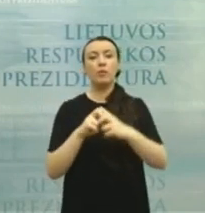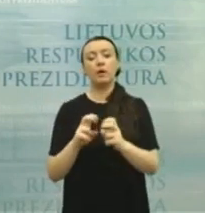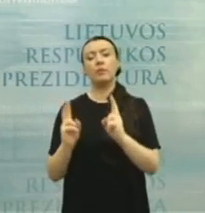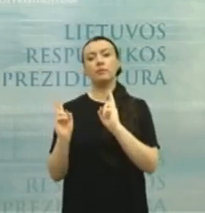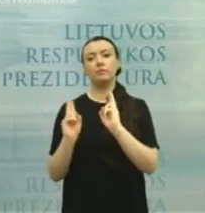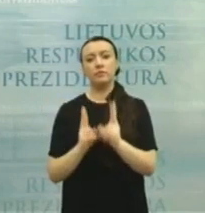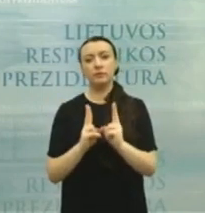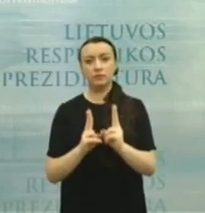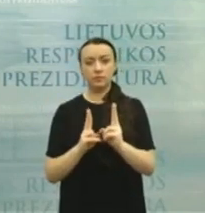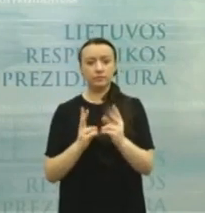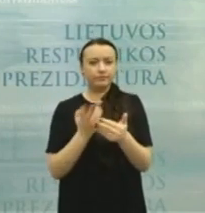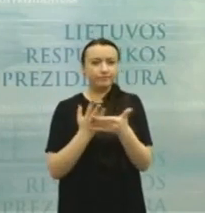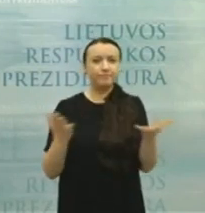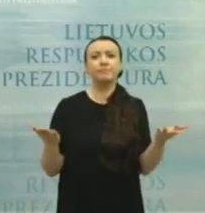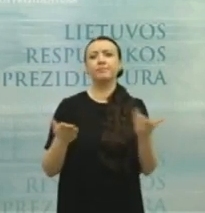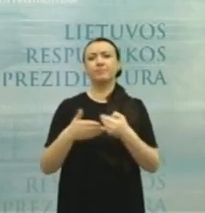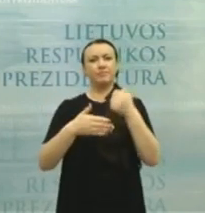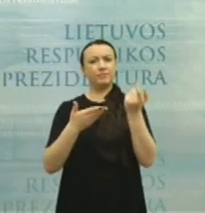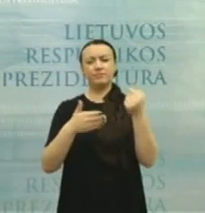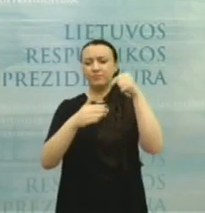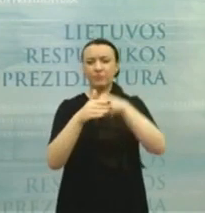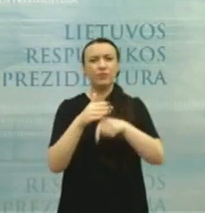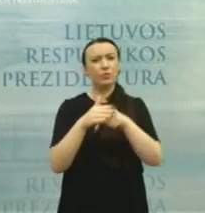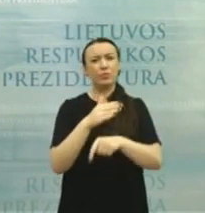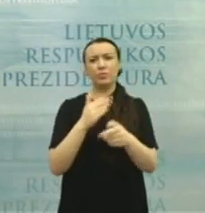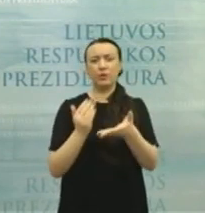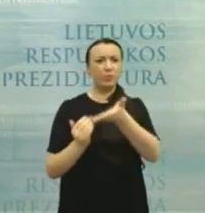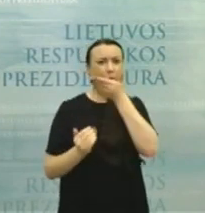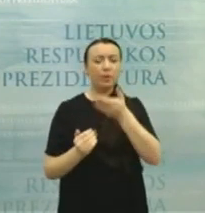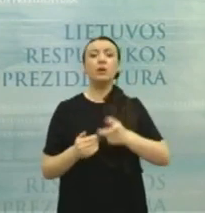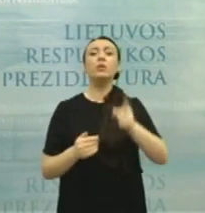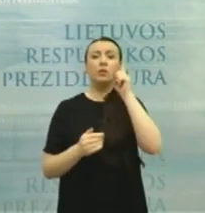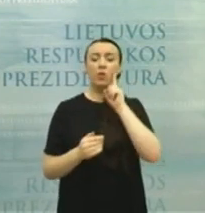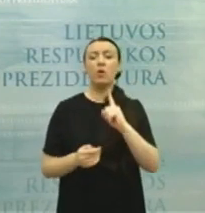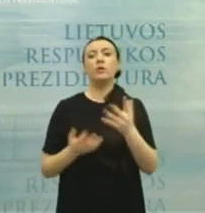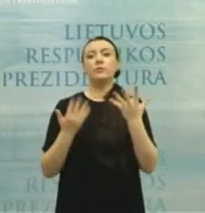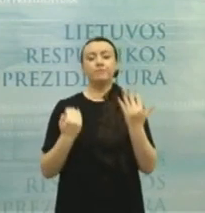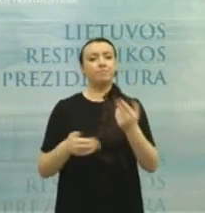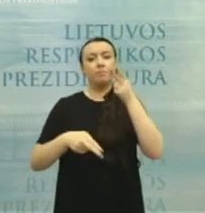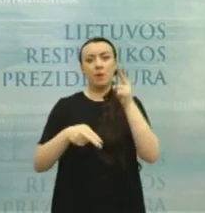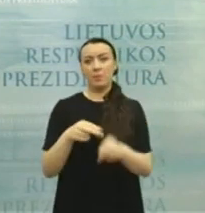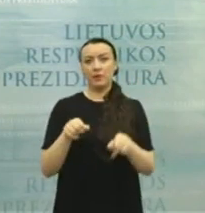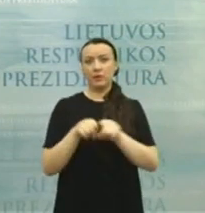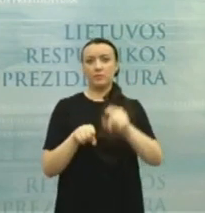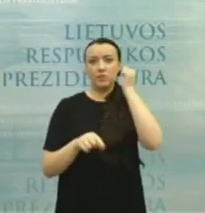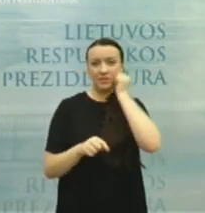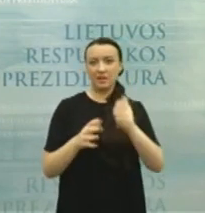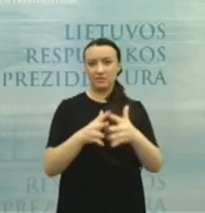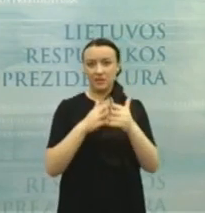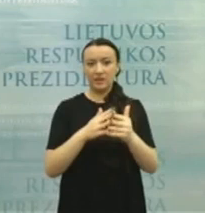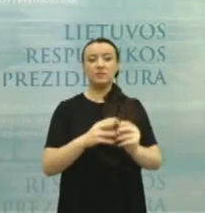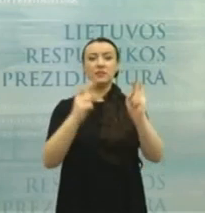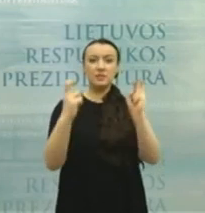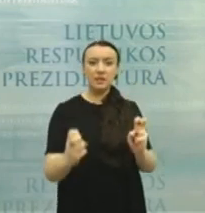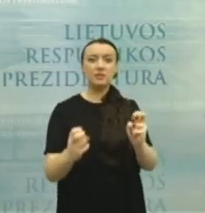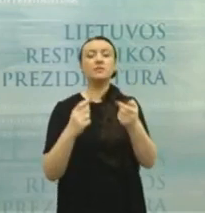problematika, vedama įvairiausių intrigų ir norėtųsi pagaliau užbaigti tuos senuosius reikalus, sėstis